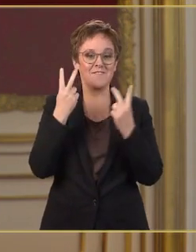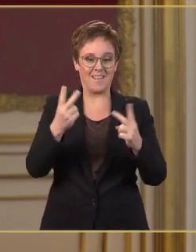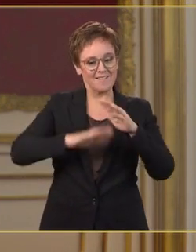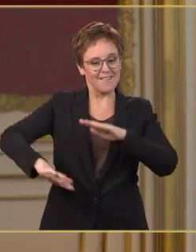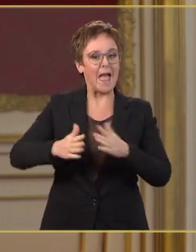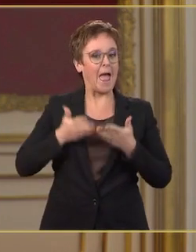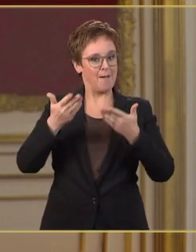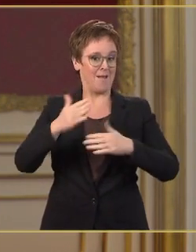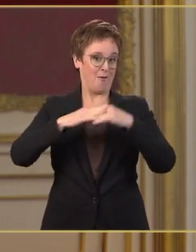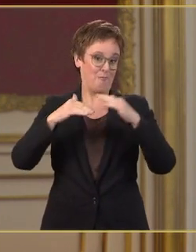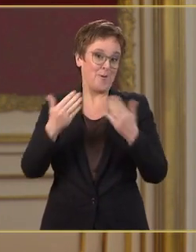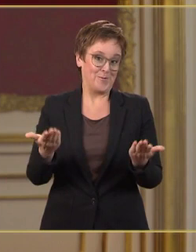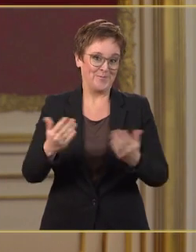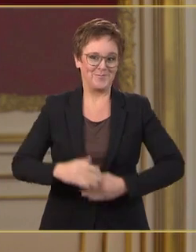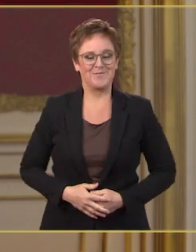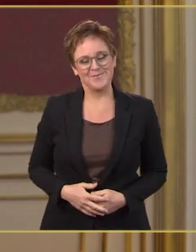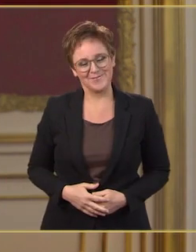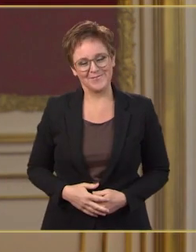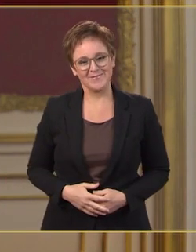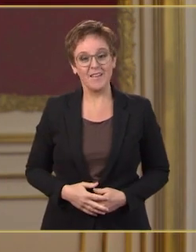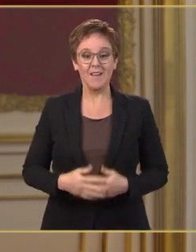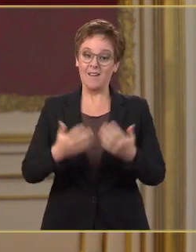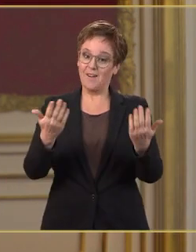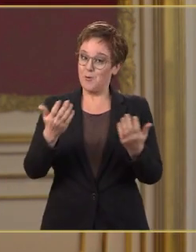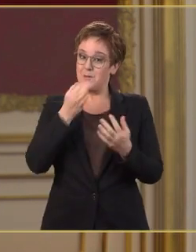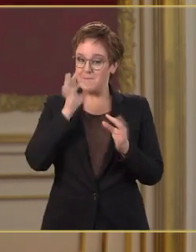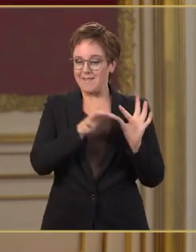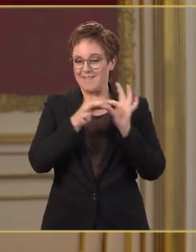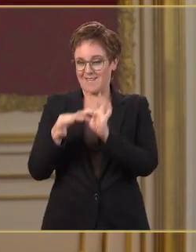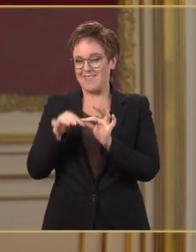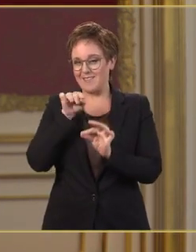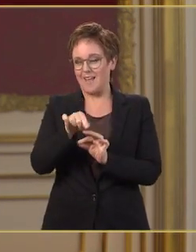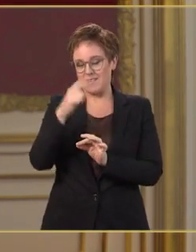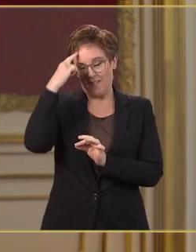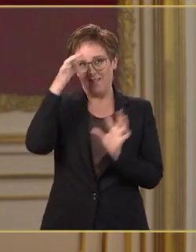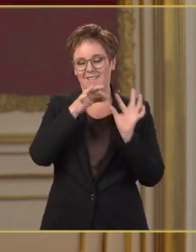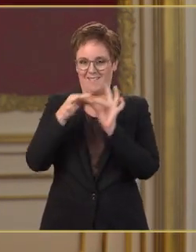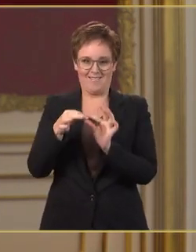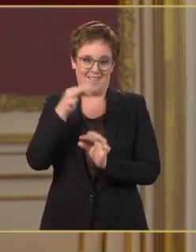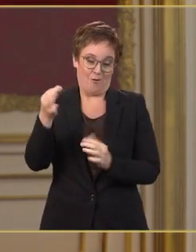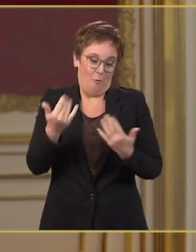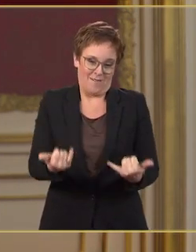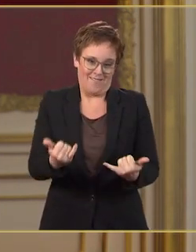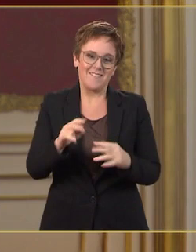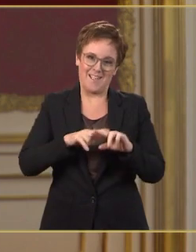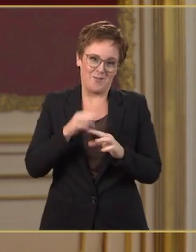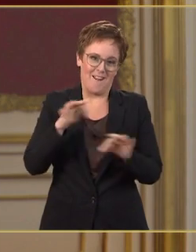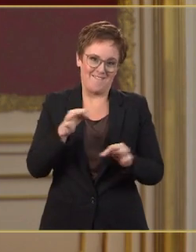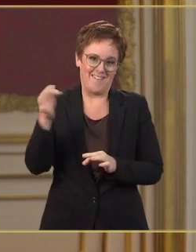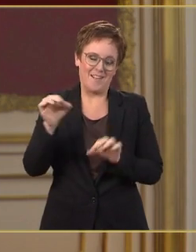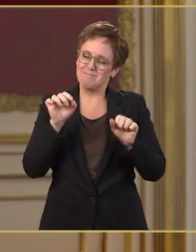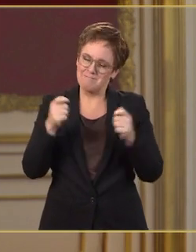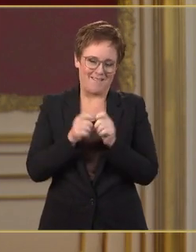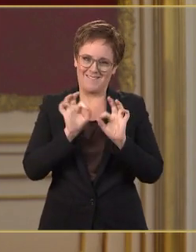gebaut und welcher tag wäre besser geeignet sich daran zu erinnern als unser nationalfeiertag